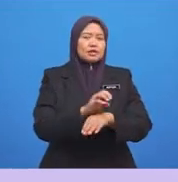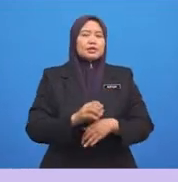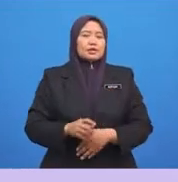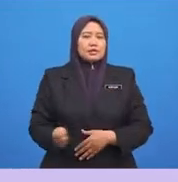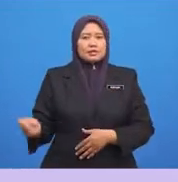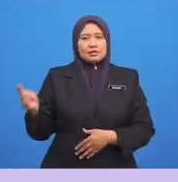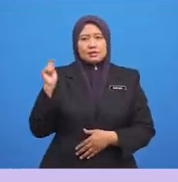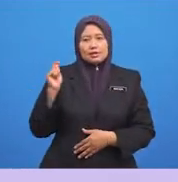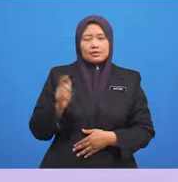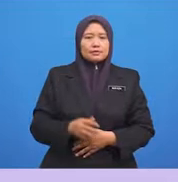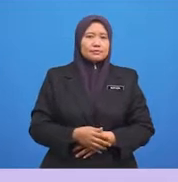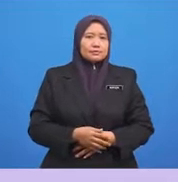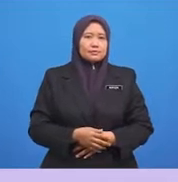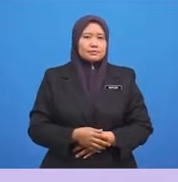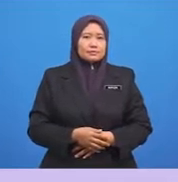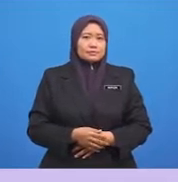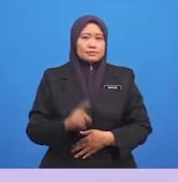betul?